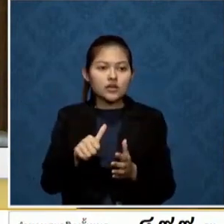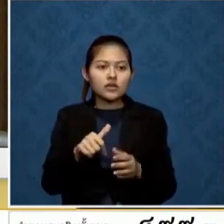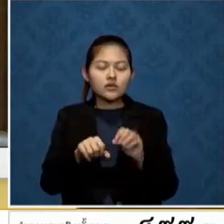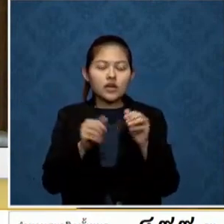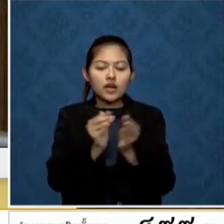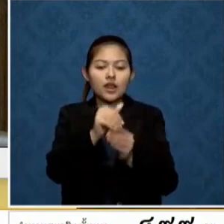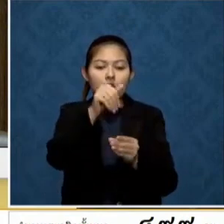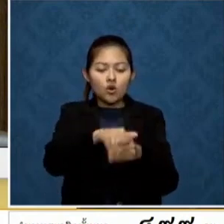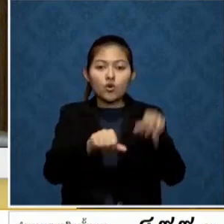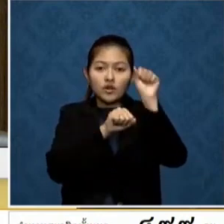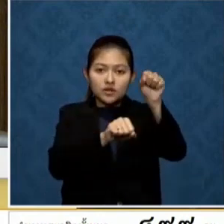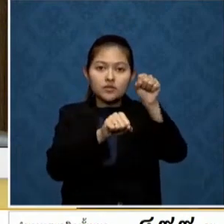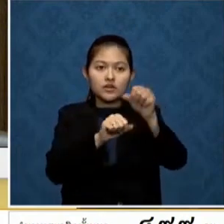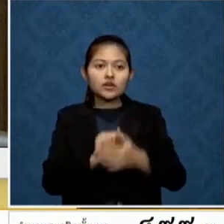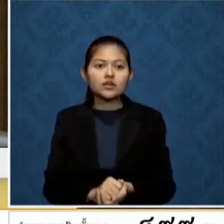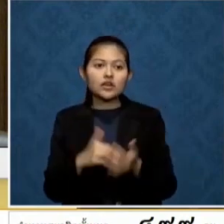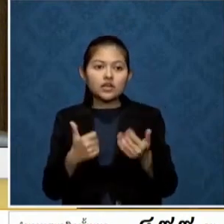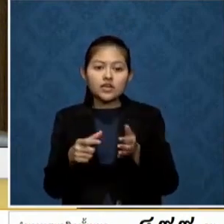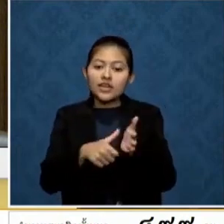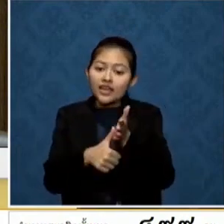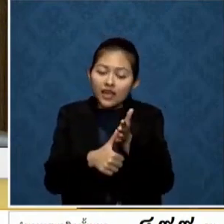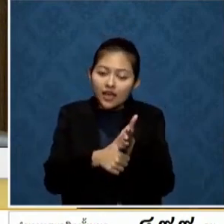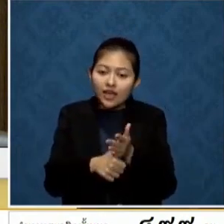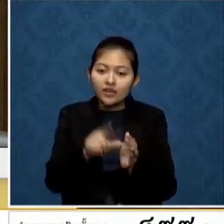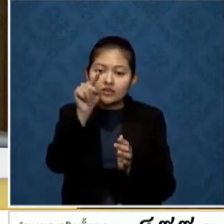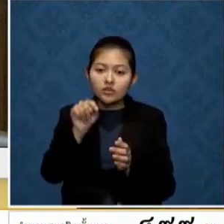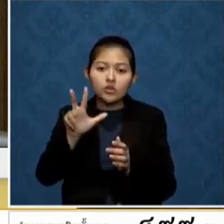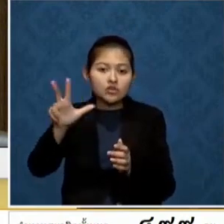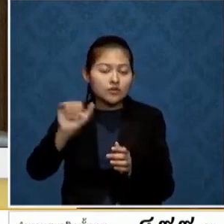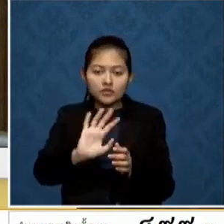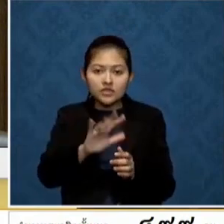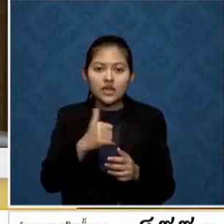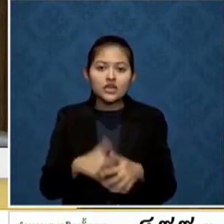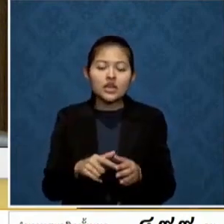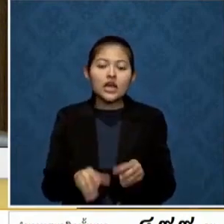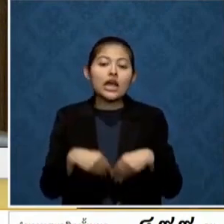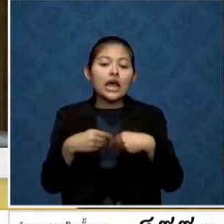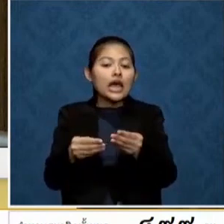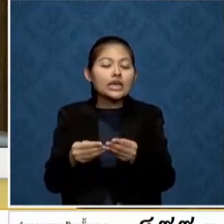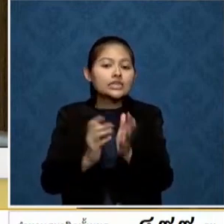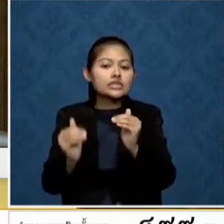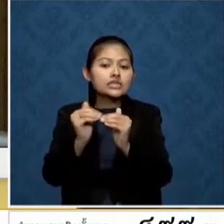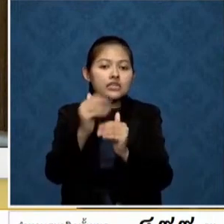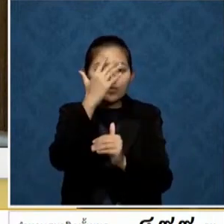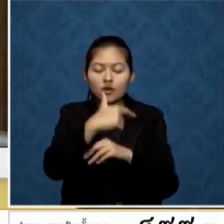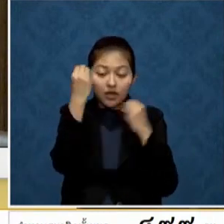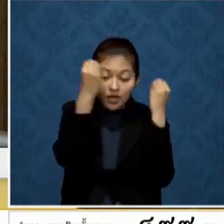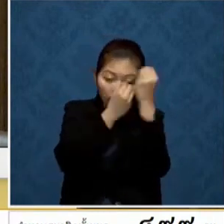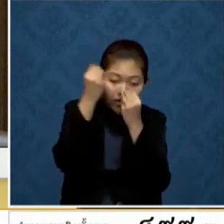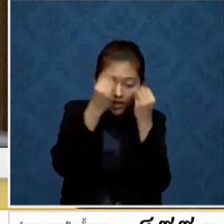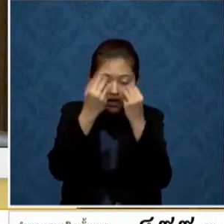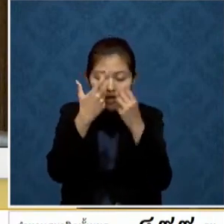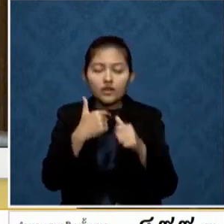โดยเปิดเผยสิ่งที่ผมไปแก้กับข้อนี้ไม่ได้เกี่ยวกับตัวเลข 1 3ครับสิ่งที่ผมไปแก้คือคำว่าให้ถือเป็นเอกสิทธิ์เพราะมันสร้างความสับสนเป็นความ